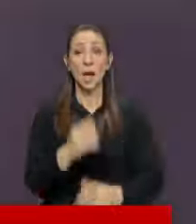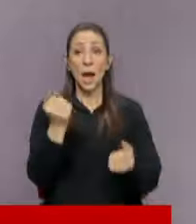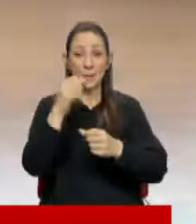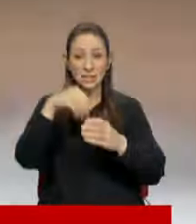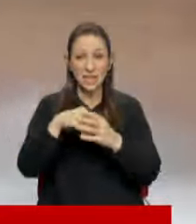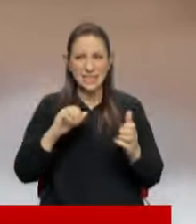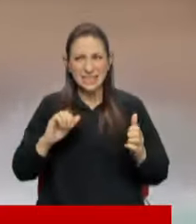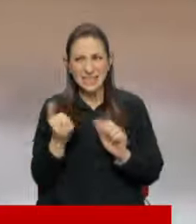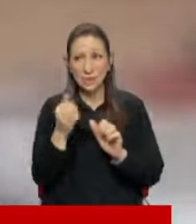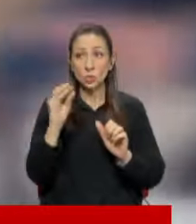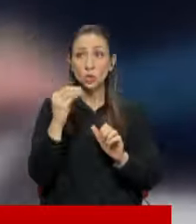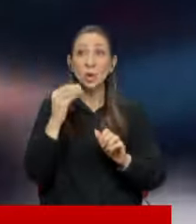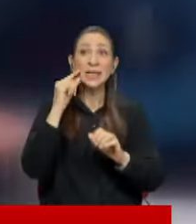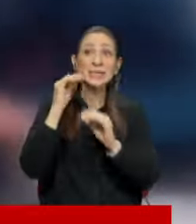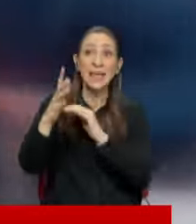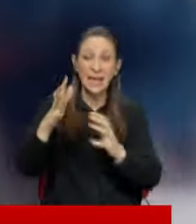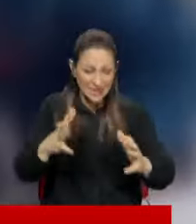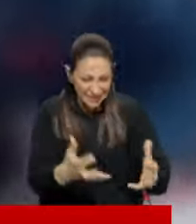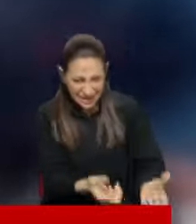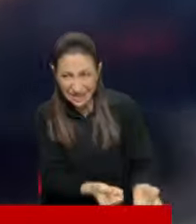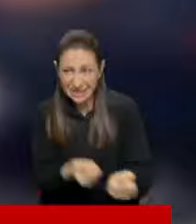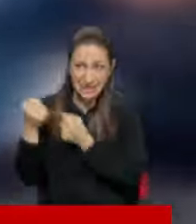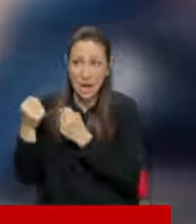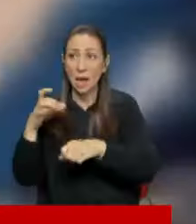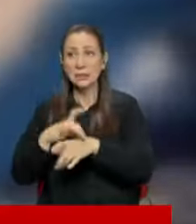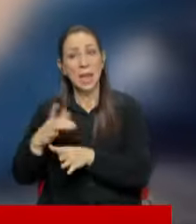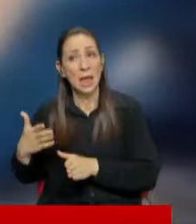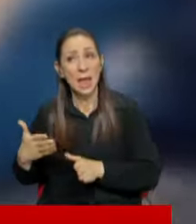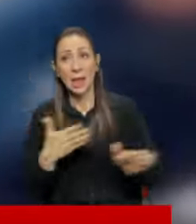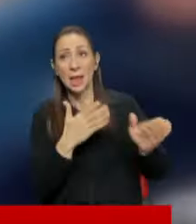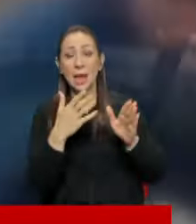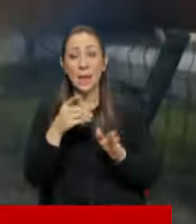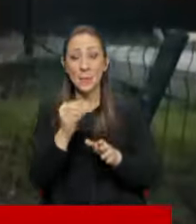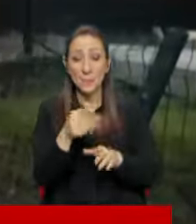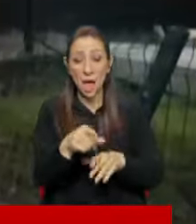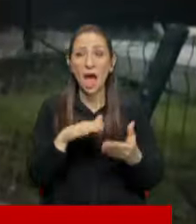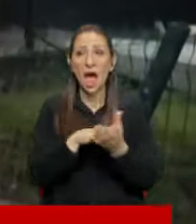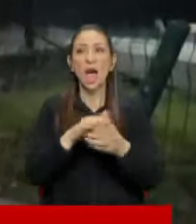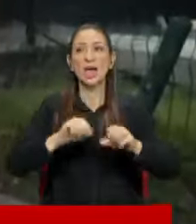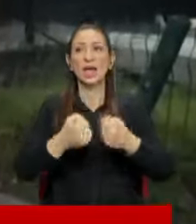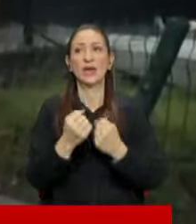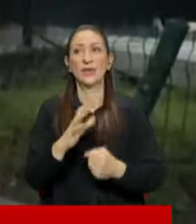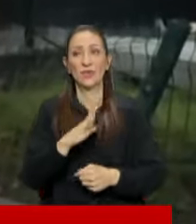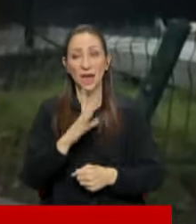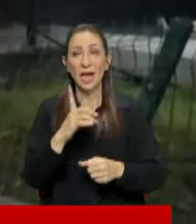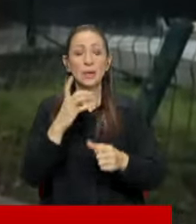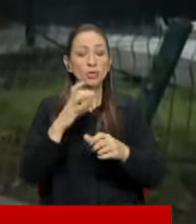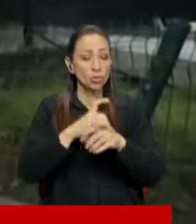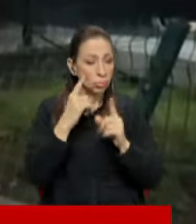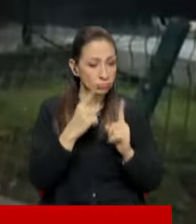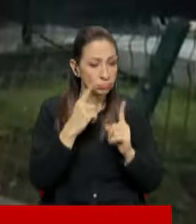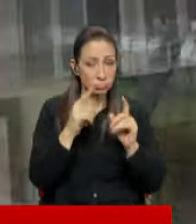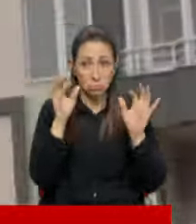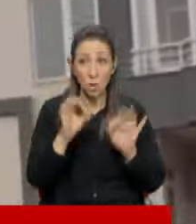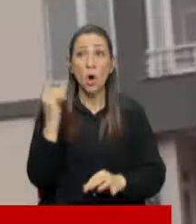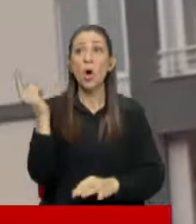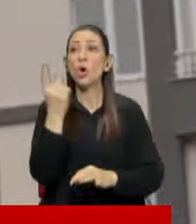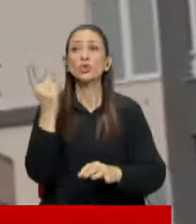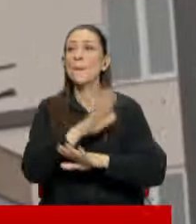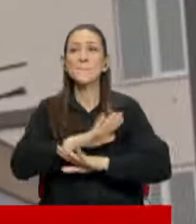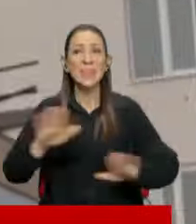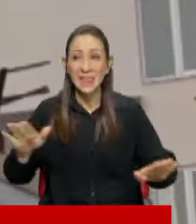Aracın içine sıkışan çocuğu vatandaşlar kurtardı. Hastaneye kaldırılan Muhammed Ali'nin ayağında kırıklar oluştu. Tedaviye alındı. Hortumun